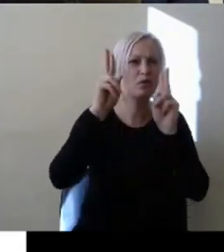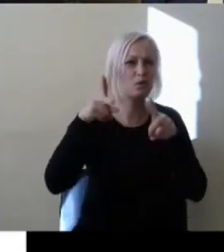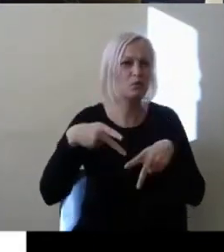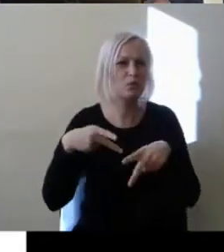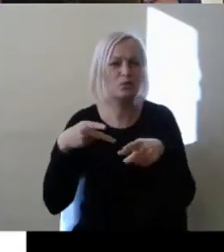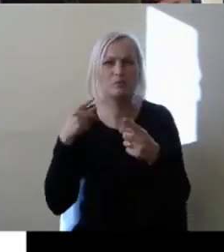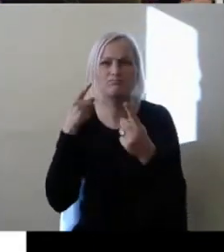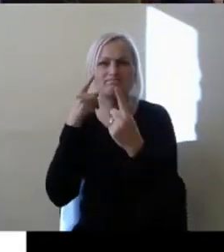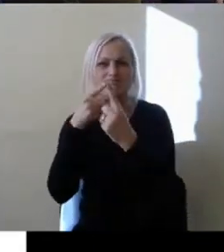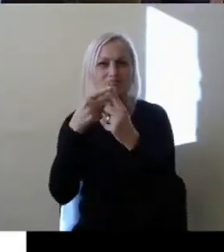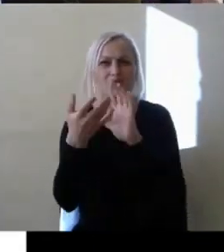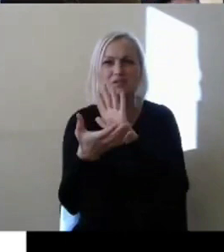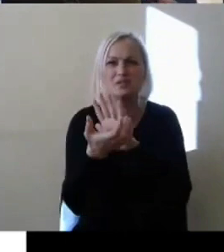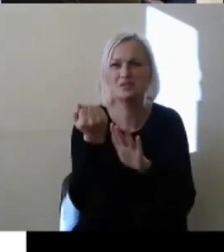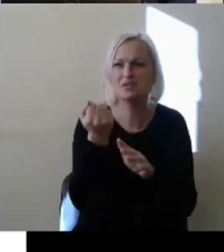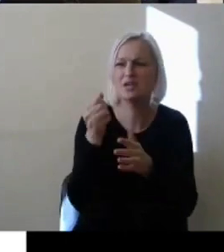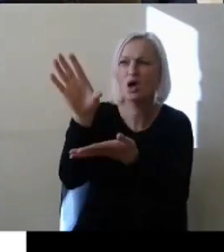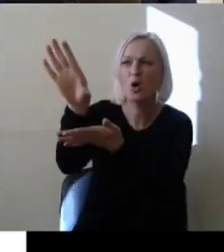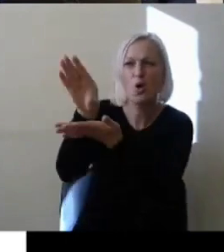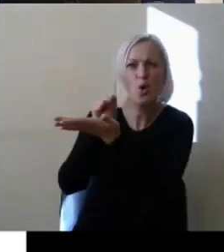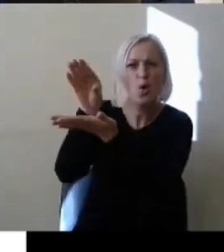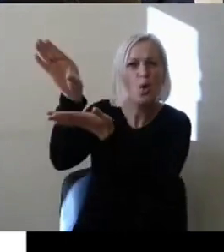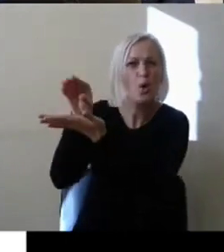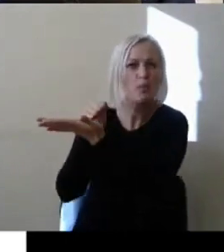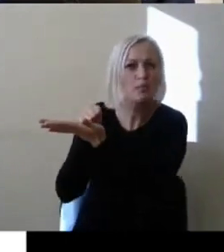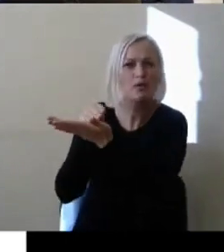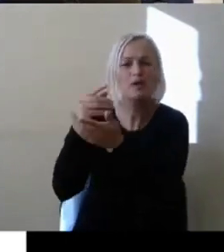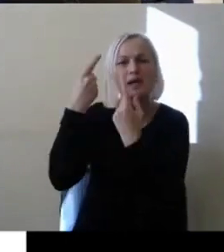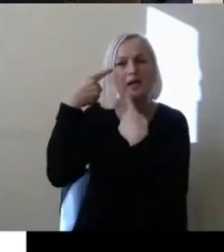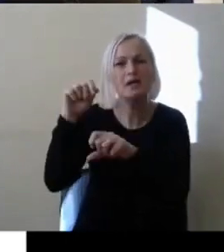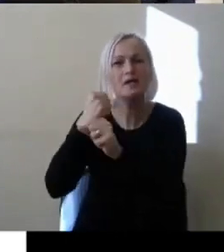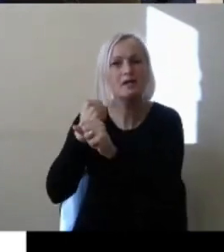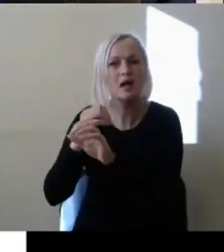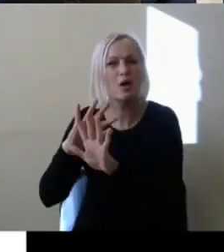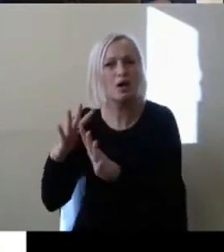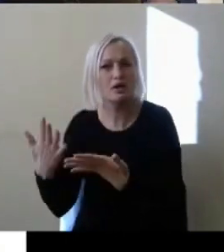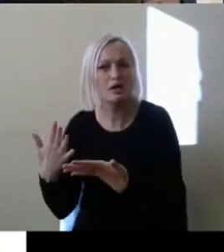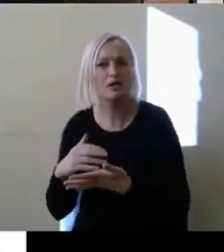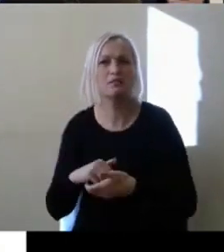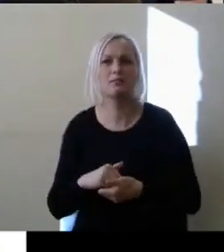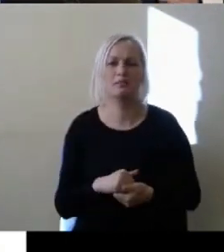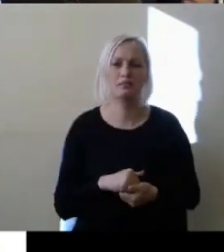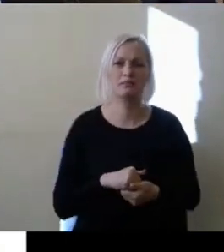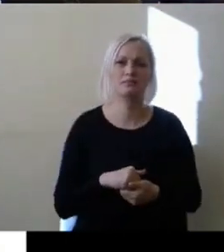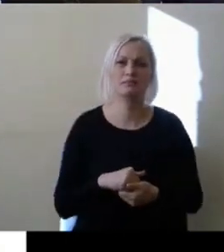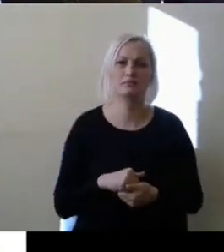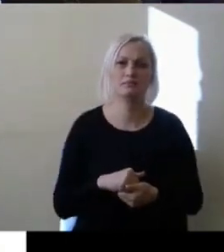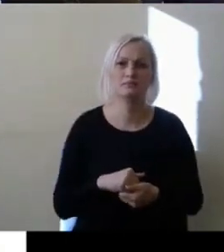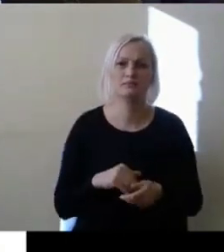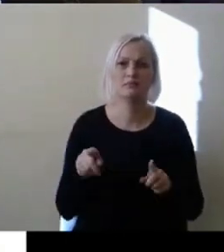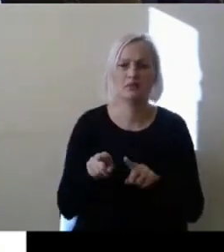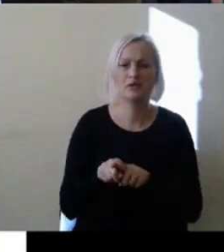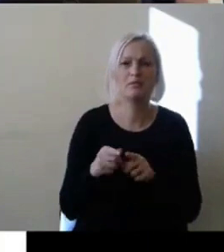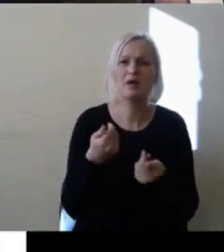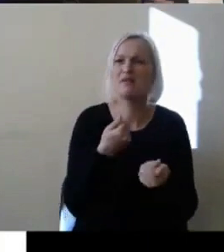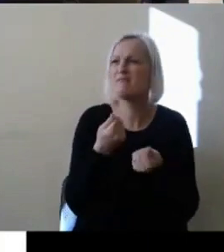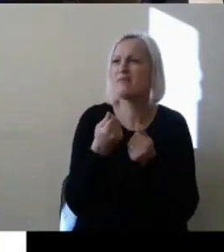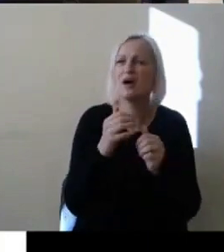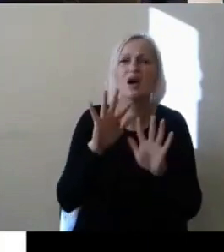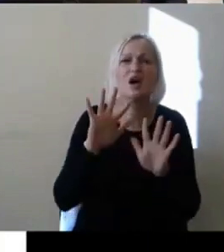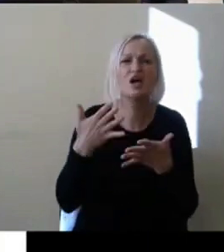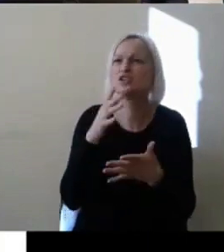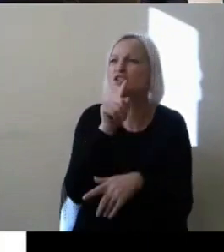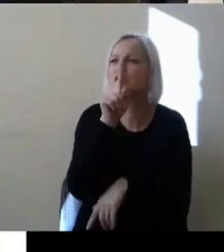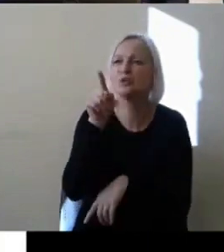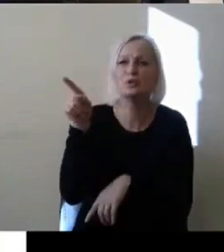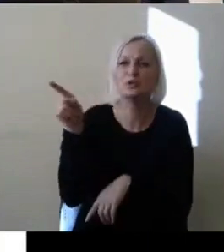žiūrėti, kopijuotis, kaip kiti daro, reiškia, ir vadovautis kažkur, tai yra ten kažkas